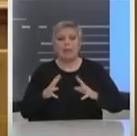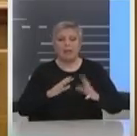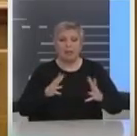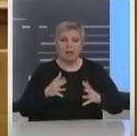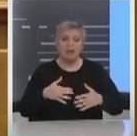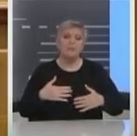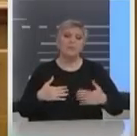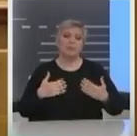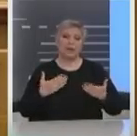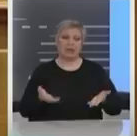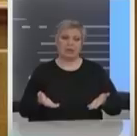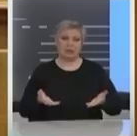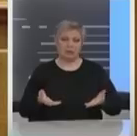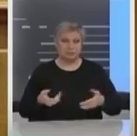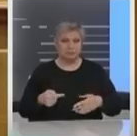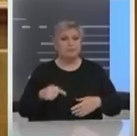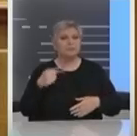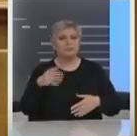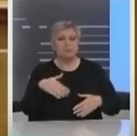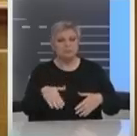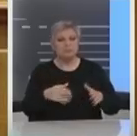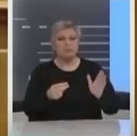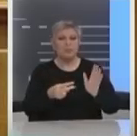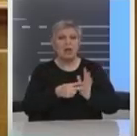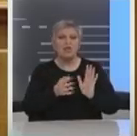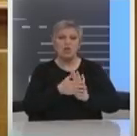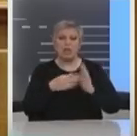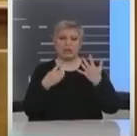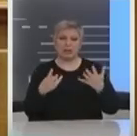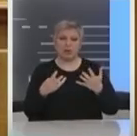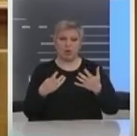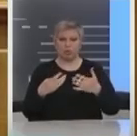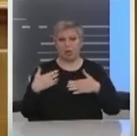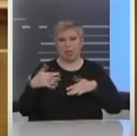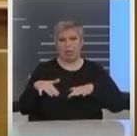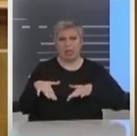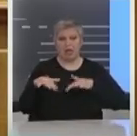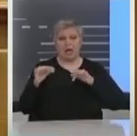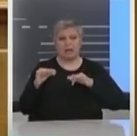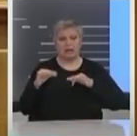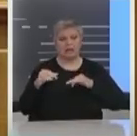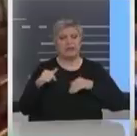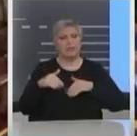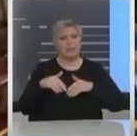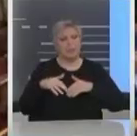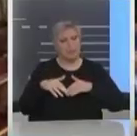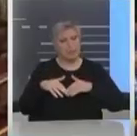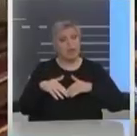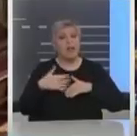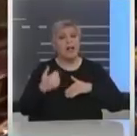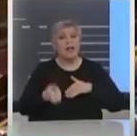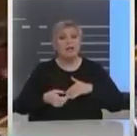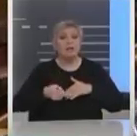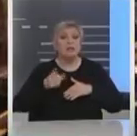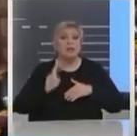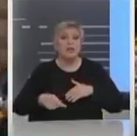Και κύριε Σάιφη, το 2018 ξεκινά εγκυμονώντας μεγάλους κινδύνους και μεγάλες προκλήσεις για τη